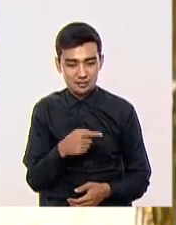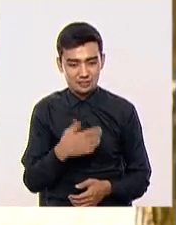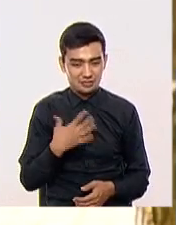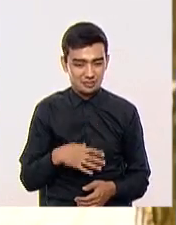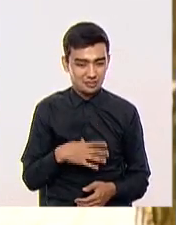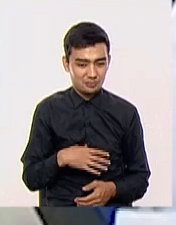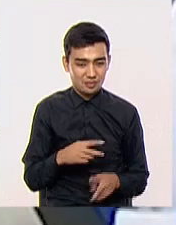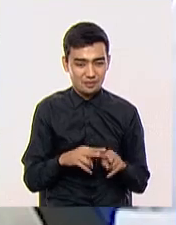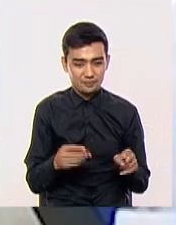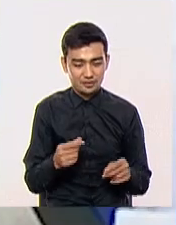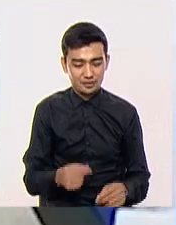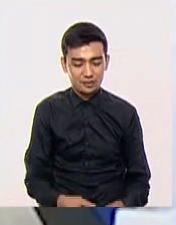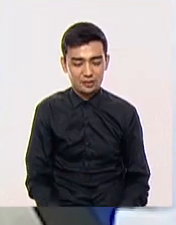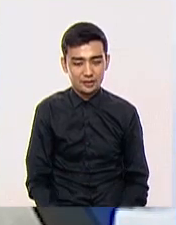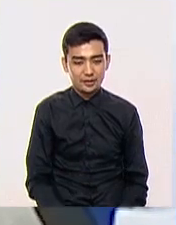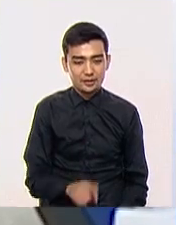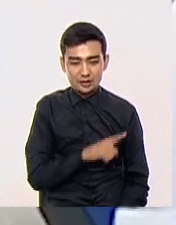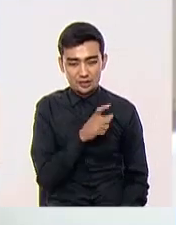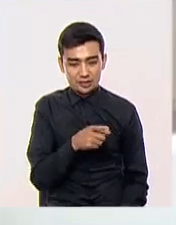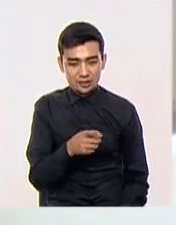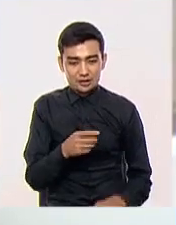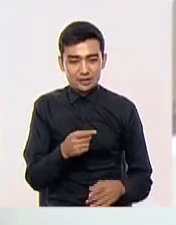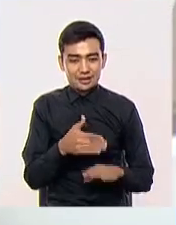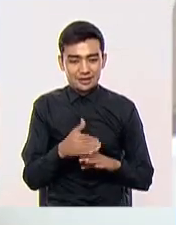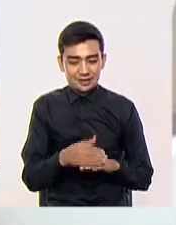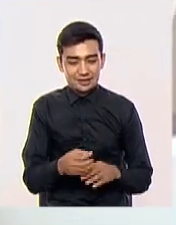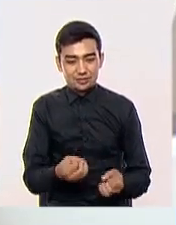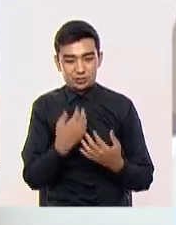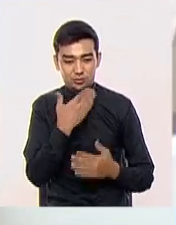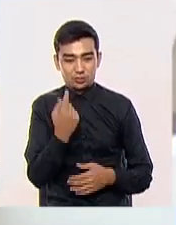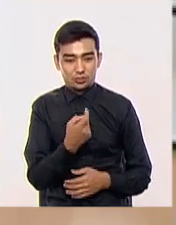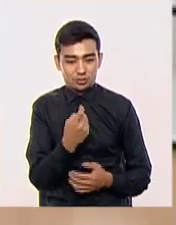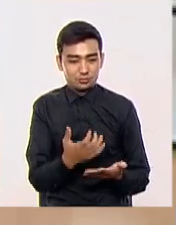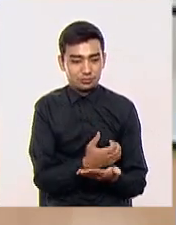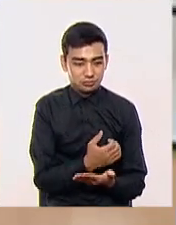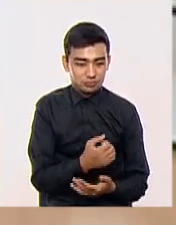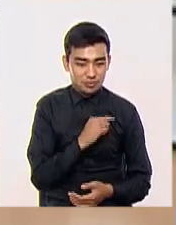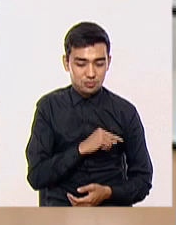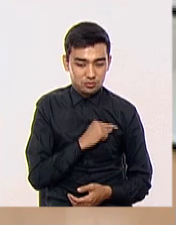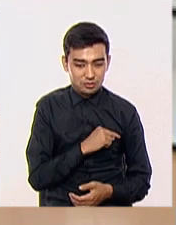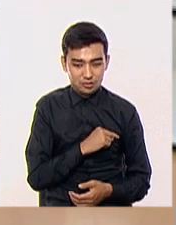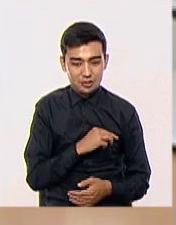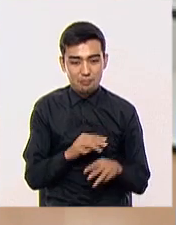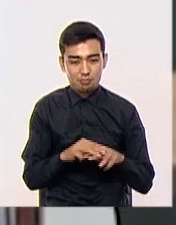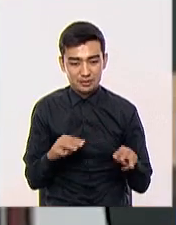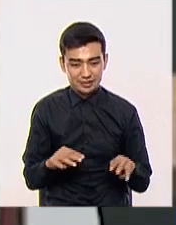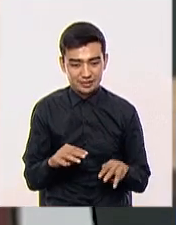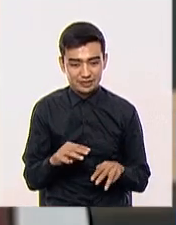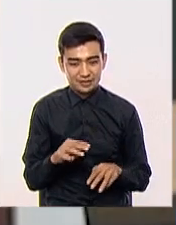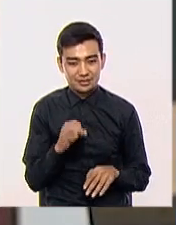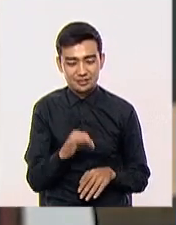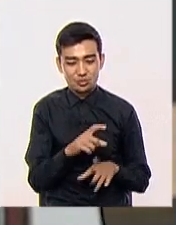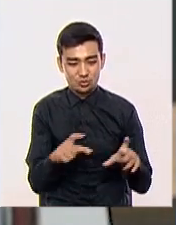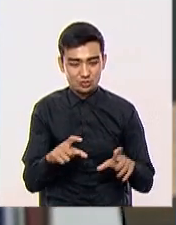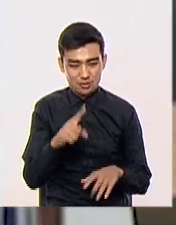ондай. Маманның сөзінше қайтарылмаған бюджеттік кредиттердің иесін табу жұмысы әділет министрлігі мен азаматтарға